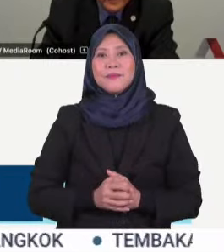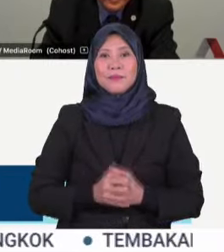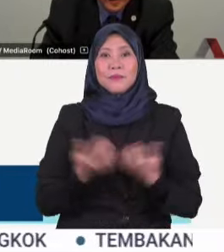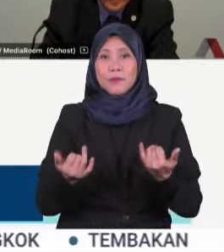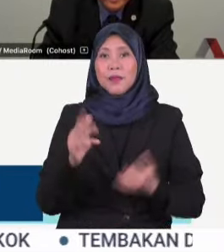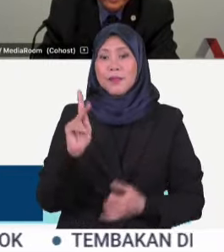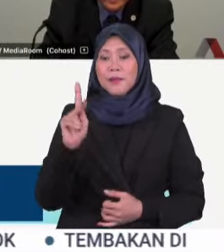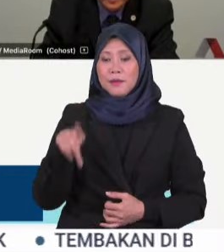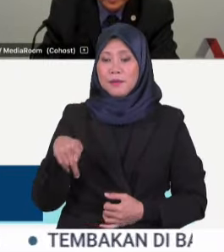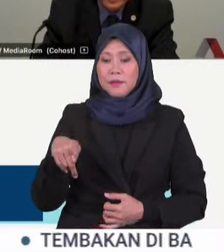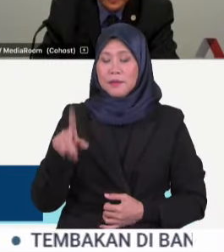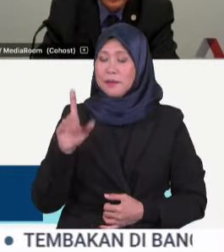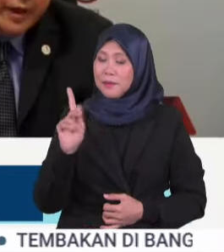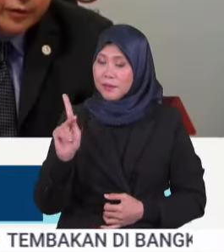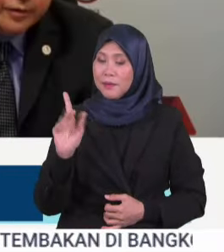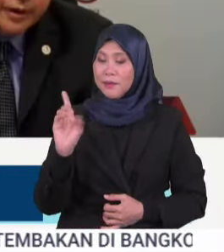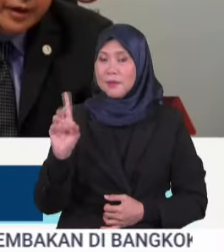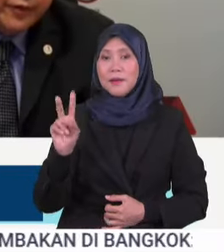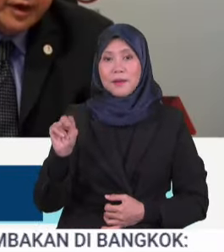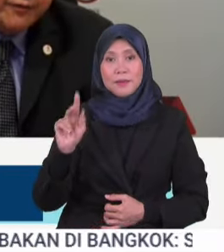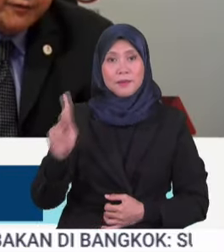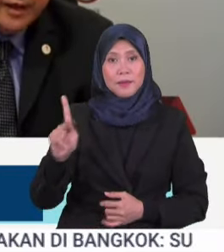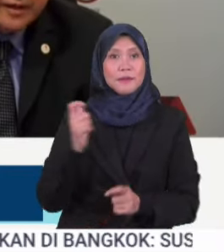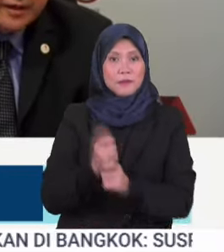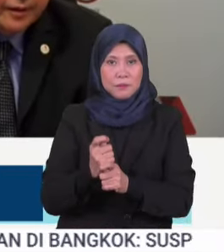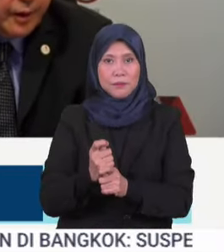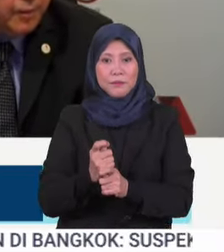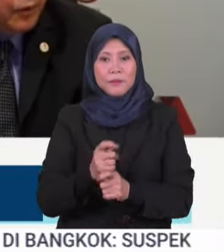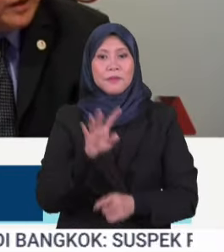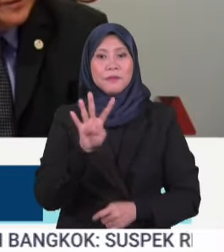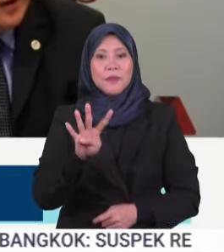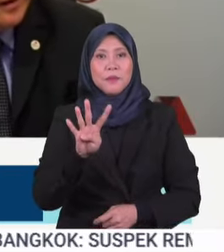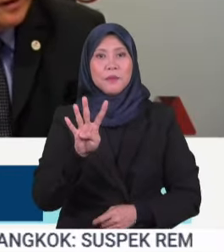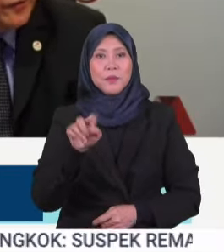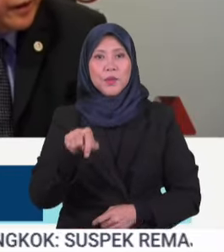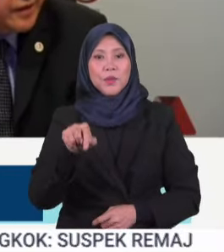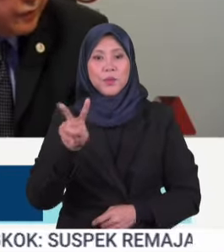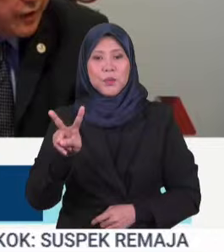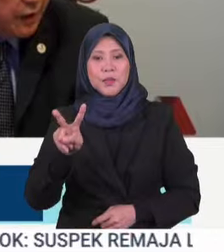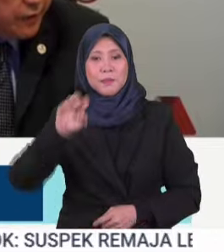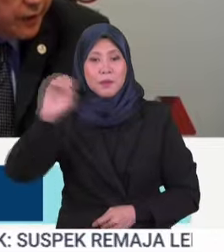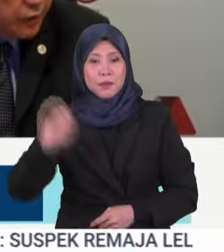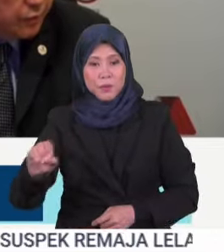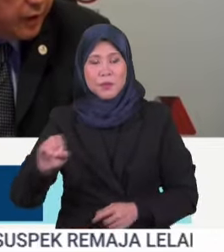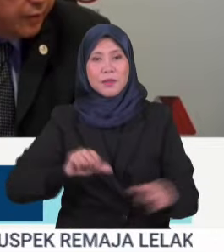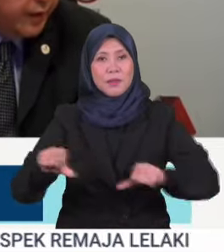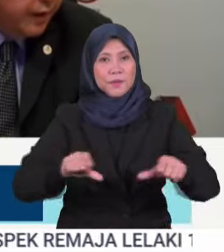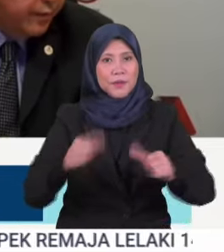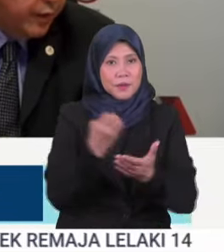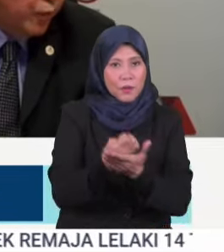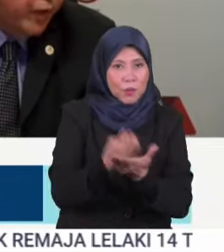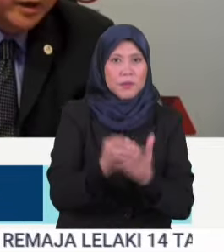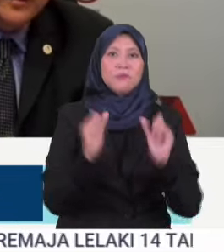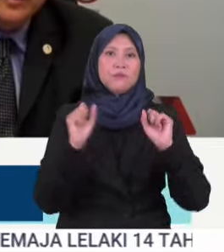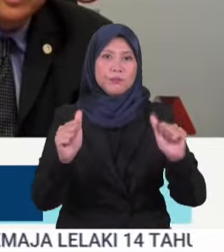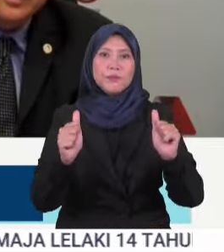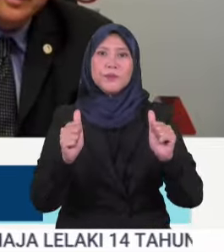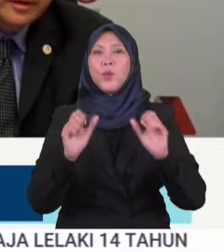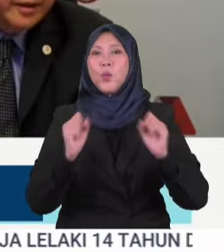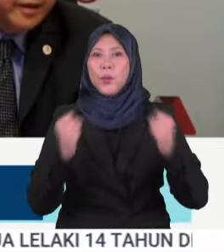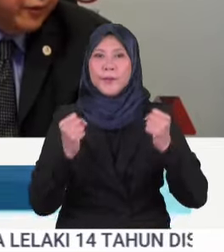Pertumbuhan KDNK juga diunjur kekal pada 4.2% tahun ini berikutan aktiviti ekonomi yang kukuh.